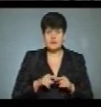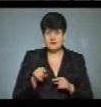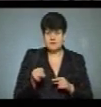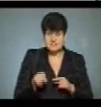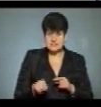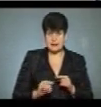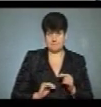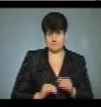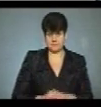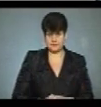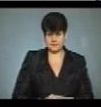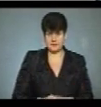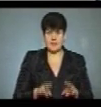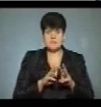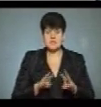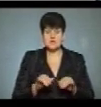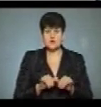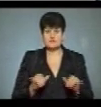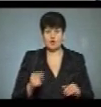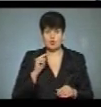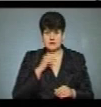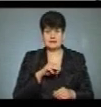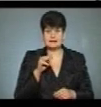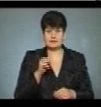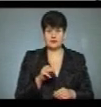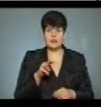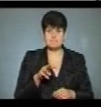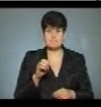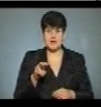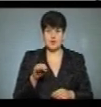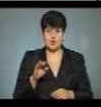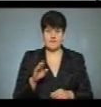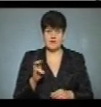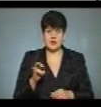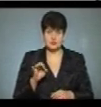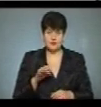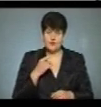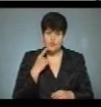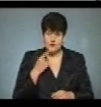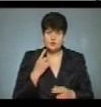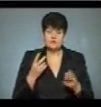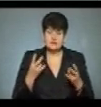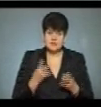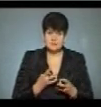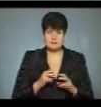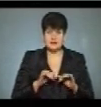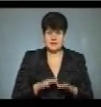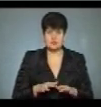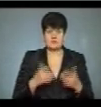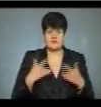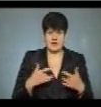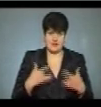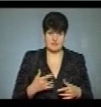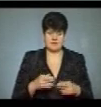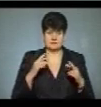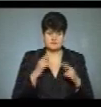сектору економіки. Міністр розвитку економіки Тимофій Милованов каже, роботодавцям потрібен механізм, щоб звільняти недобросовісних працівників.